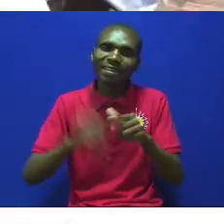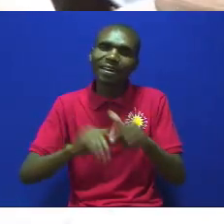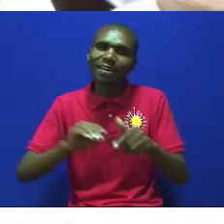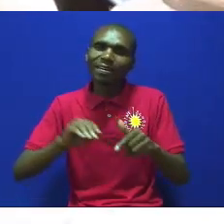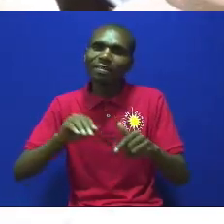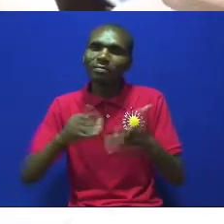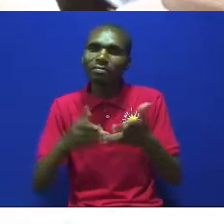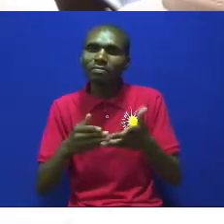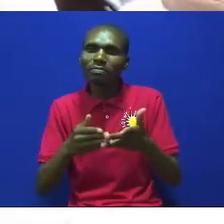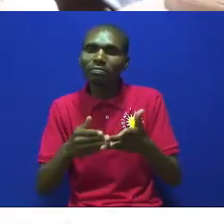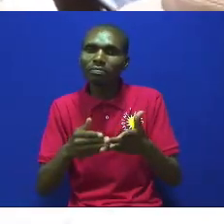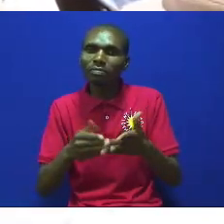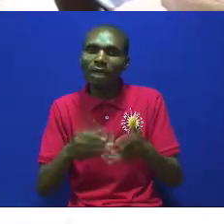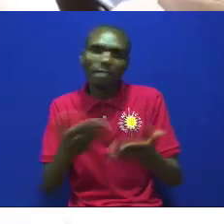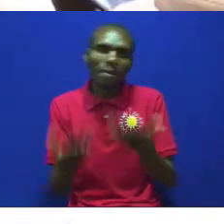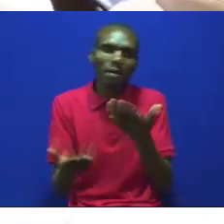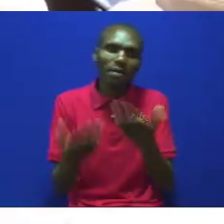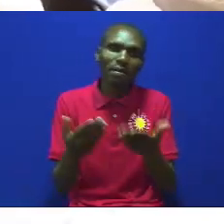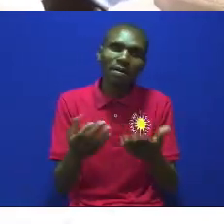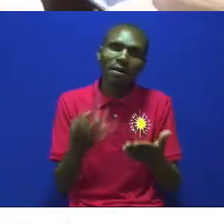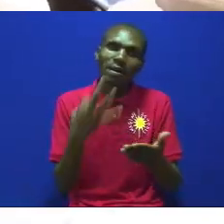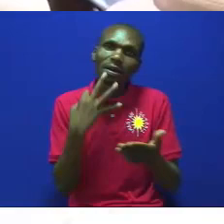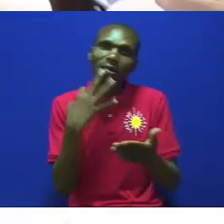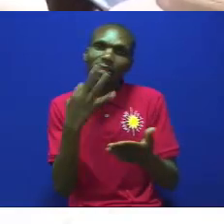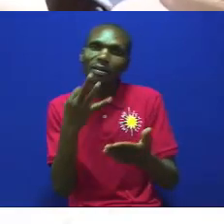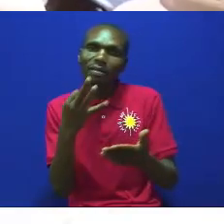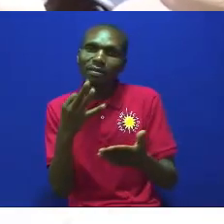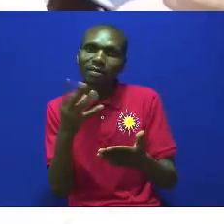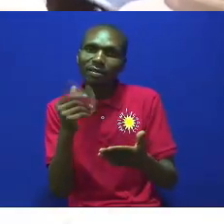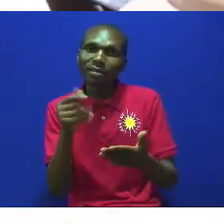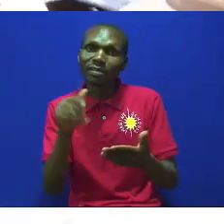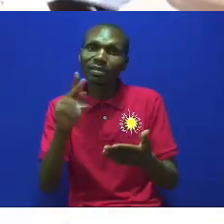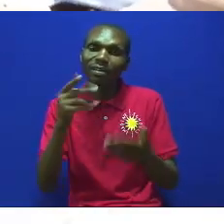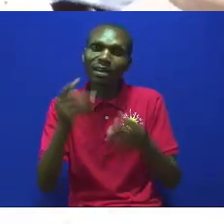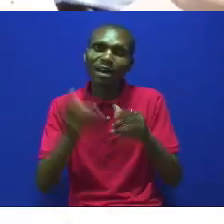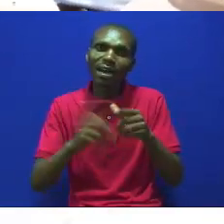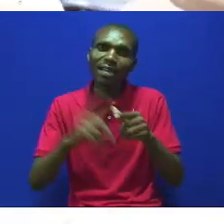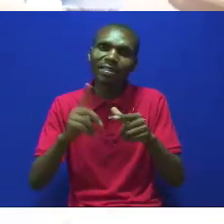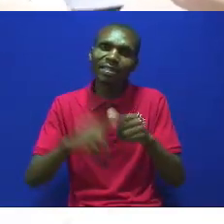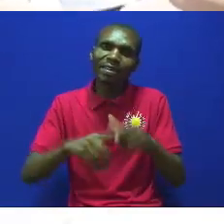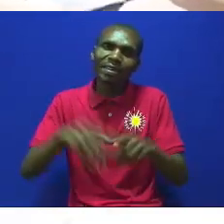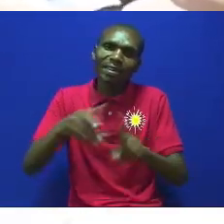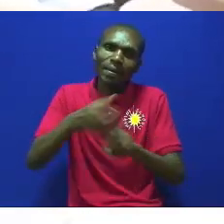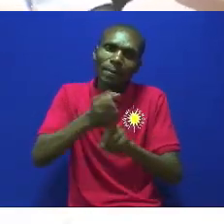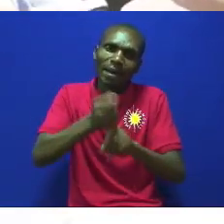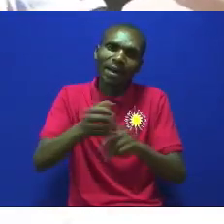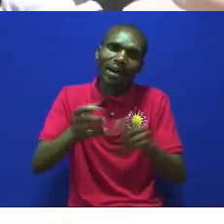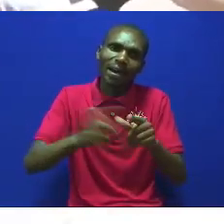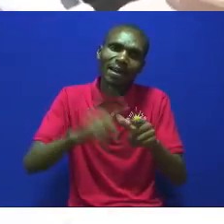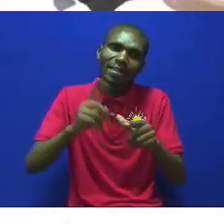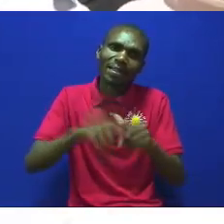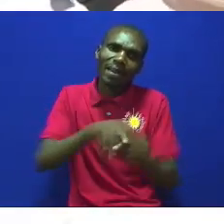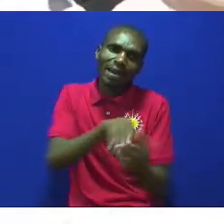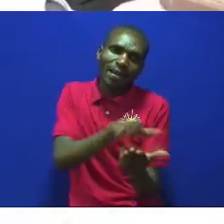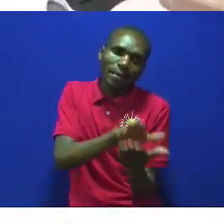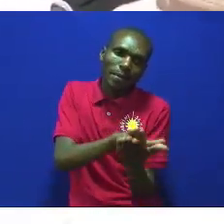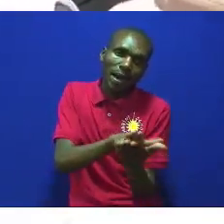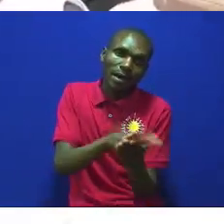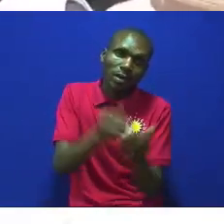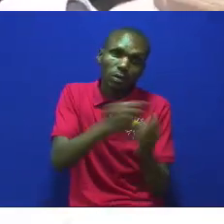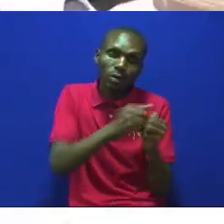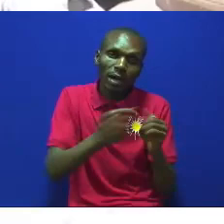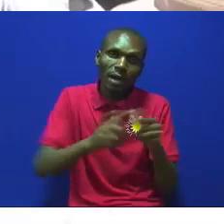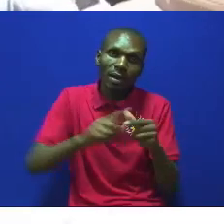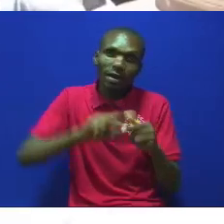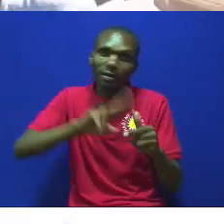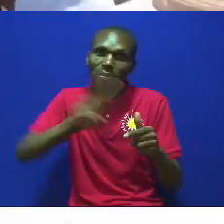ya karibu 300 pesa ya Kenya. Wakashika, wakaweka kwa bank moja ambayo walitumia